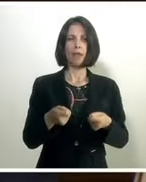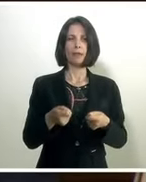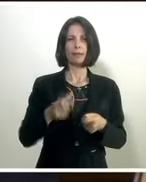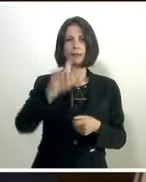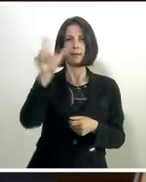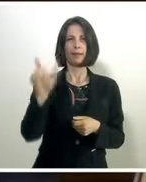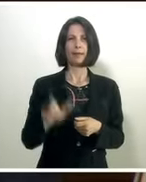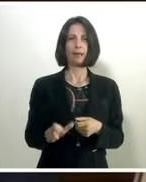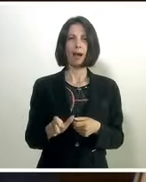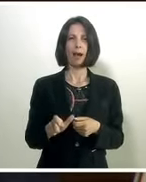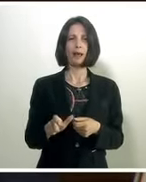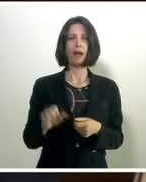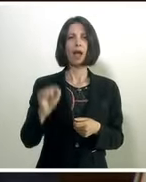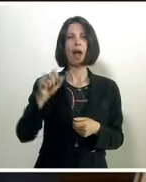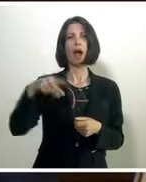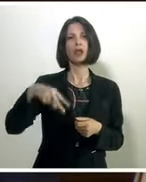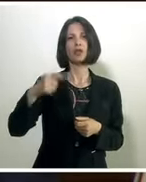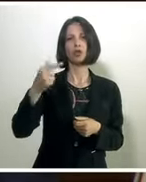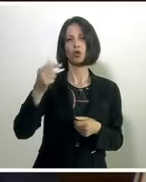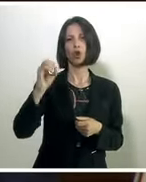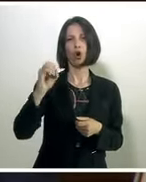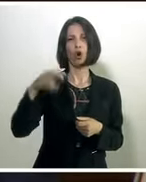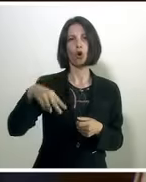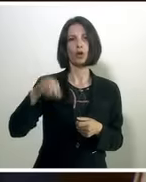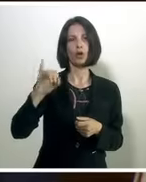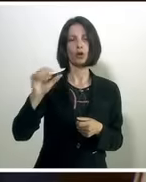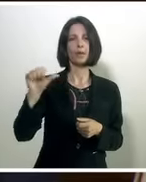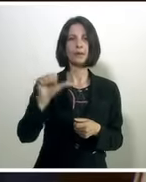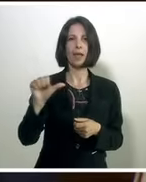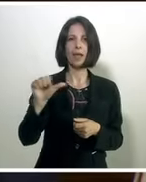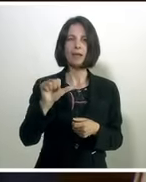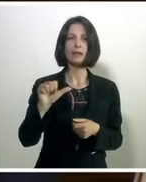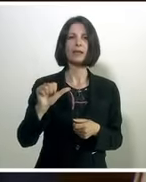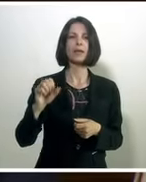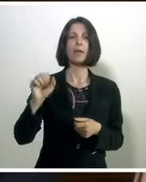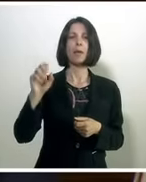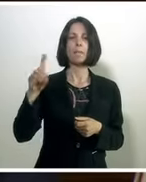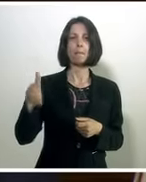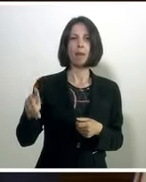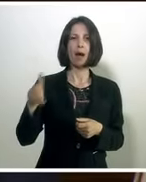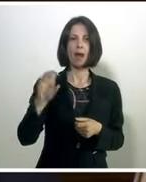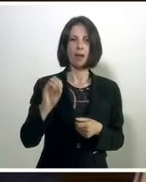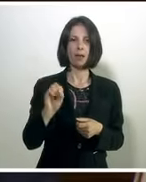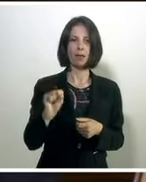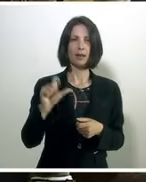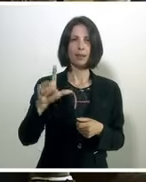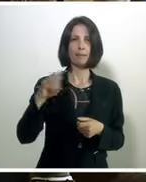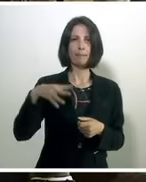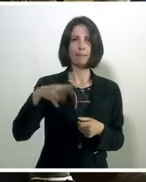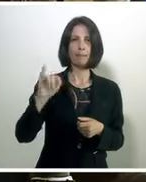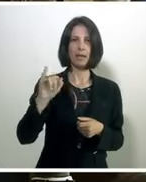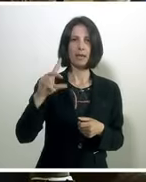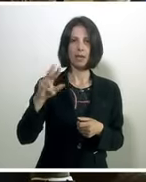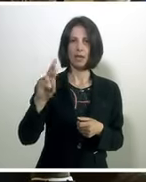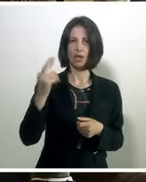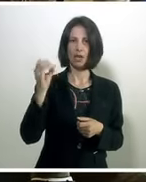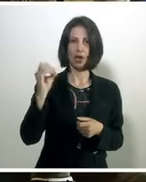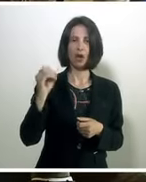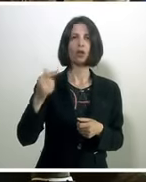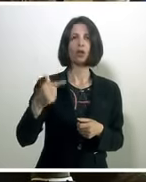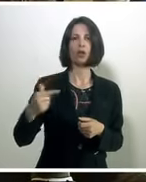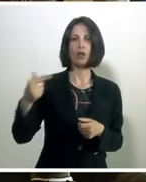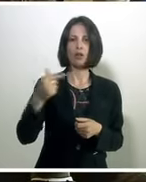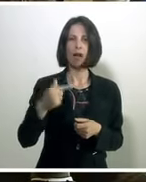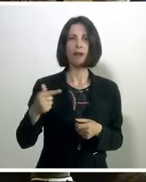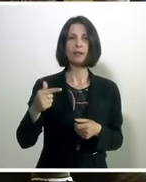Segni Palmiro Togliatti Enrico Berlinguer Sergio siglienti Francesco Cossiga solo per citarne alcuni